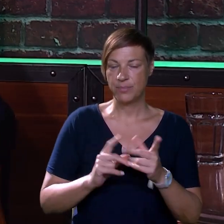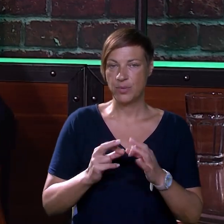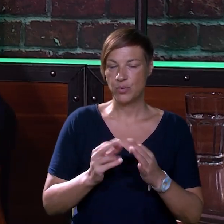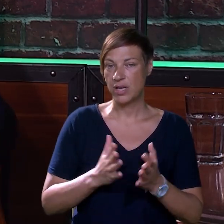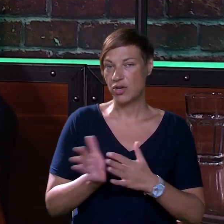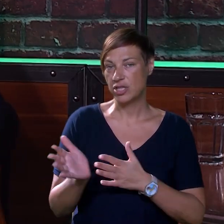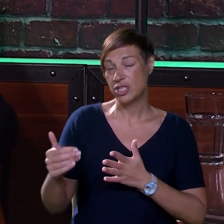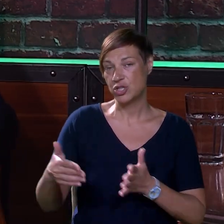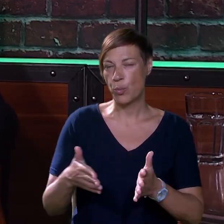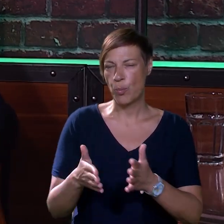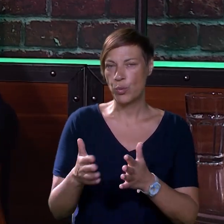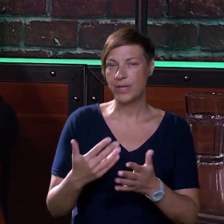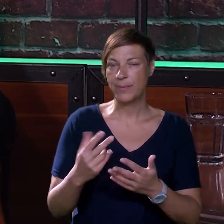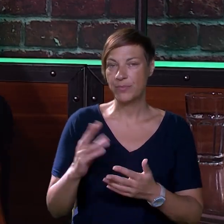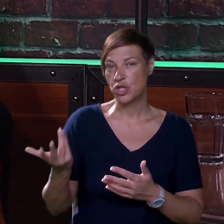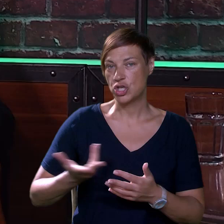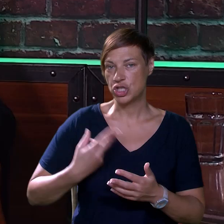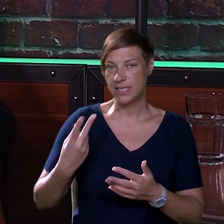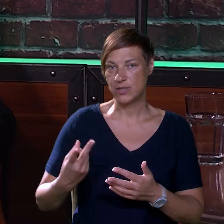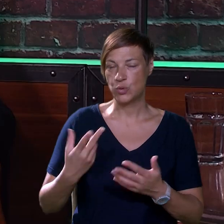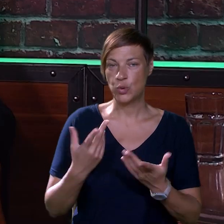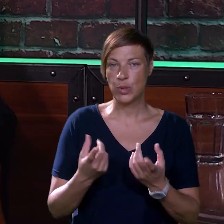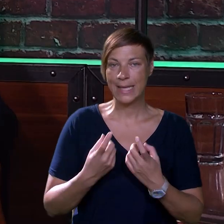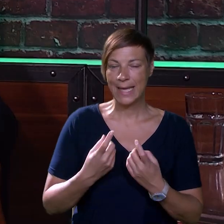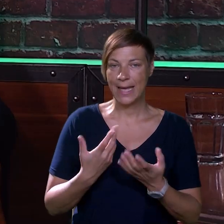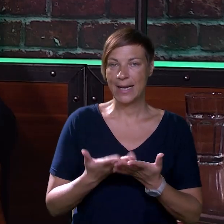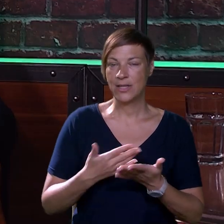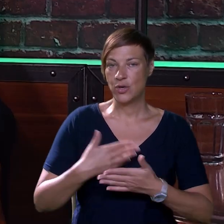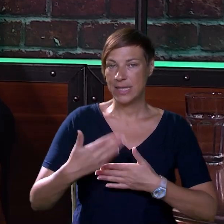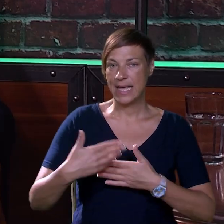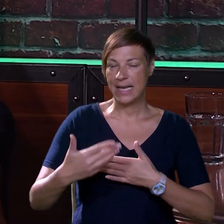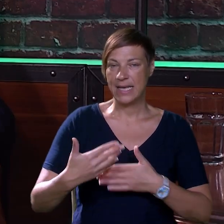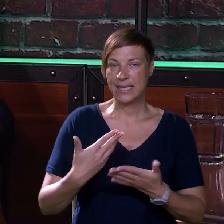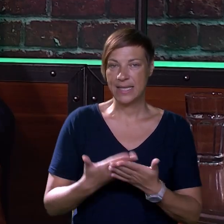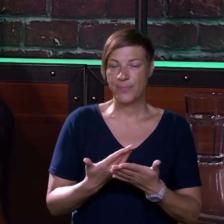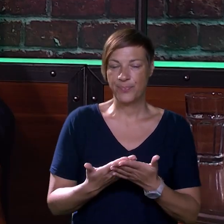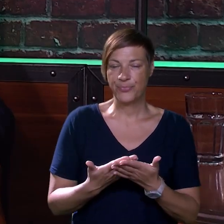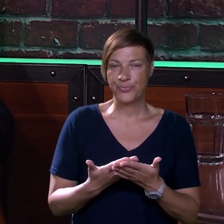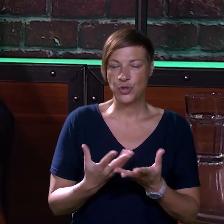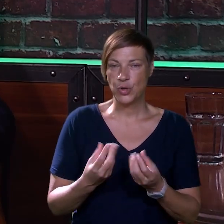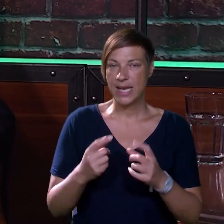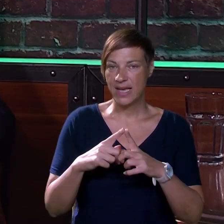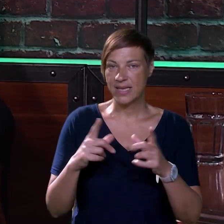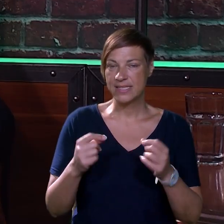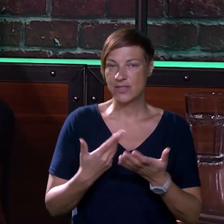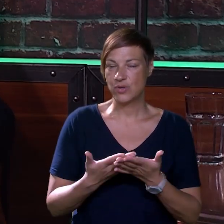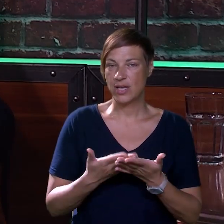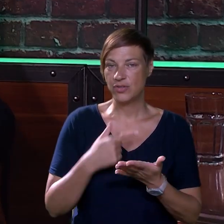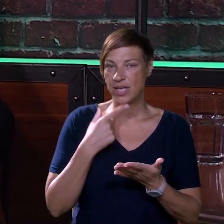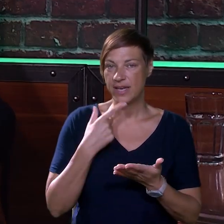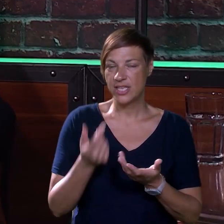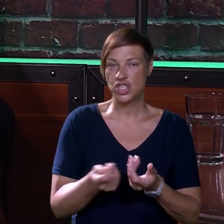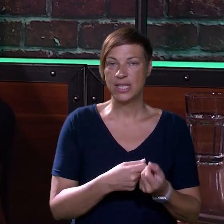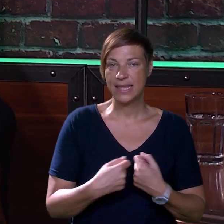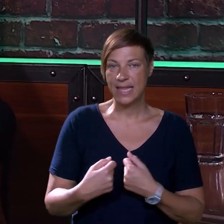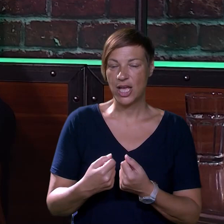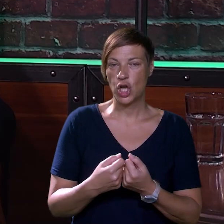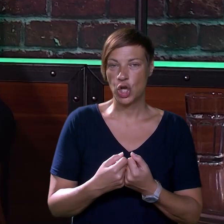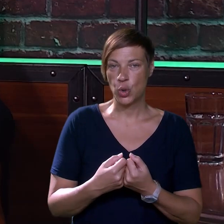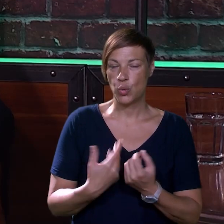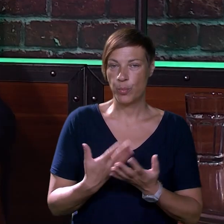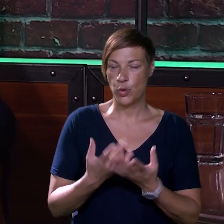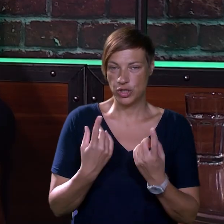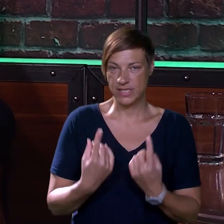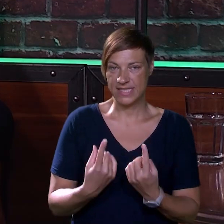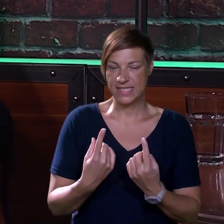oni su otišli nekim svojim putem, došli su drugi, ali to i dalje ide, znači to je ono neka institucija, kao da rečete neki klub,